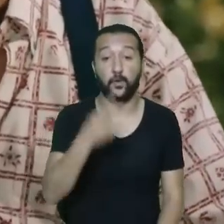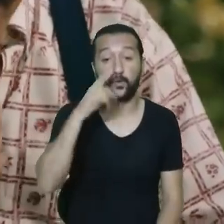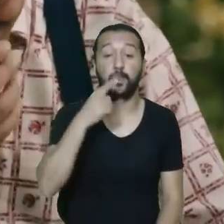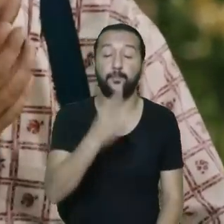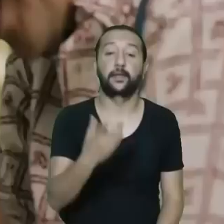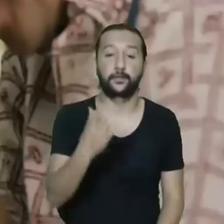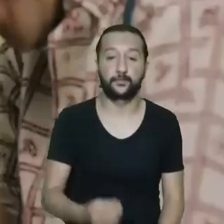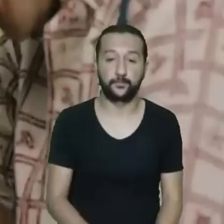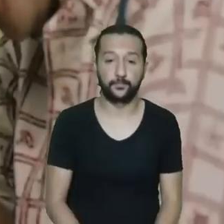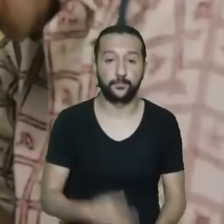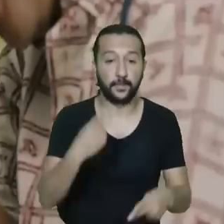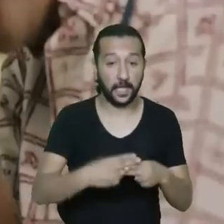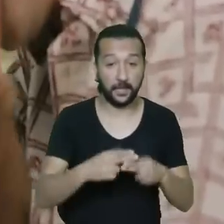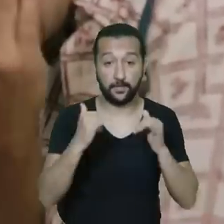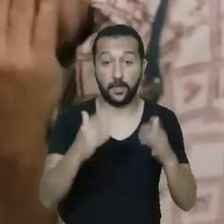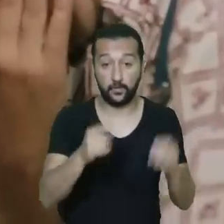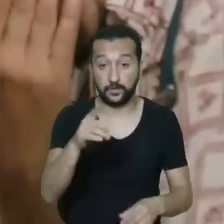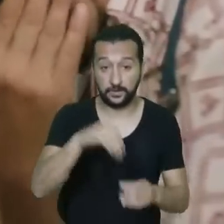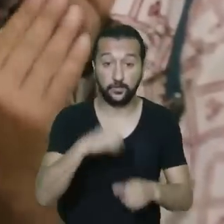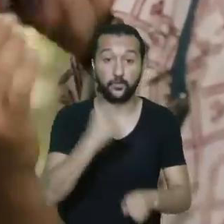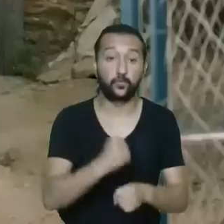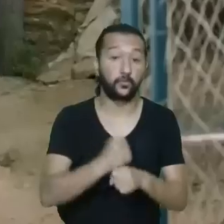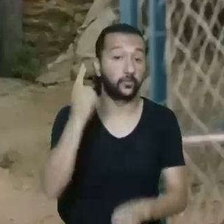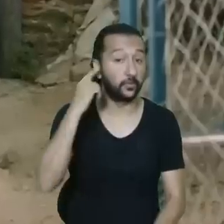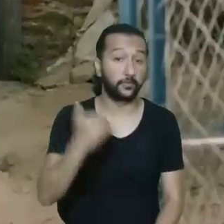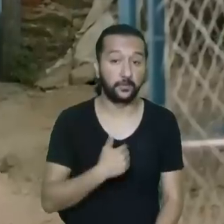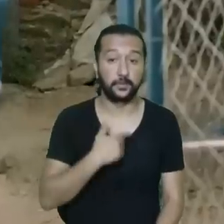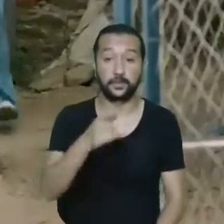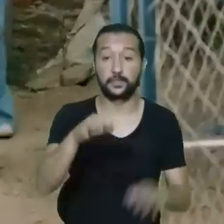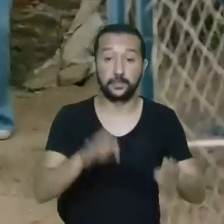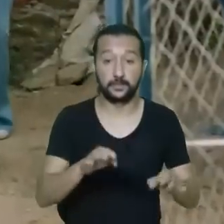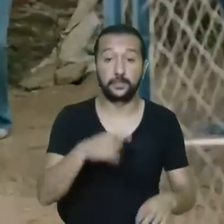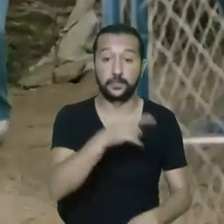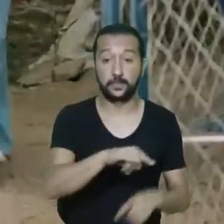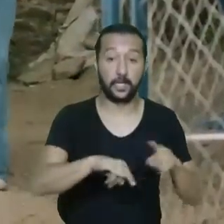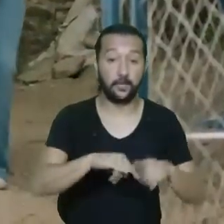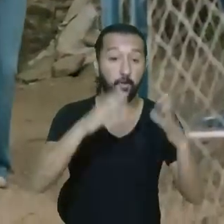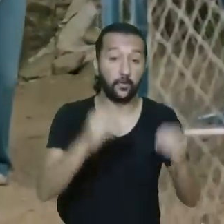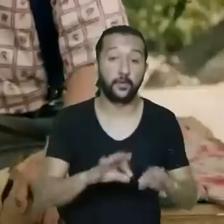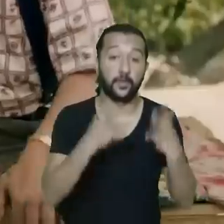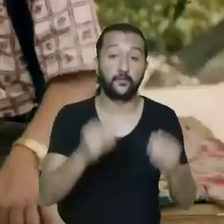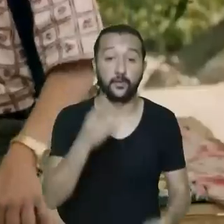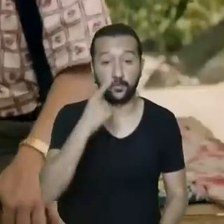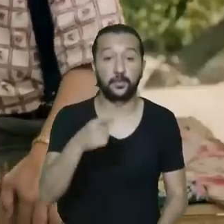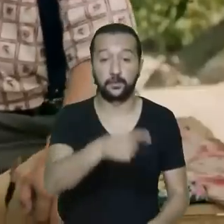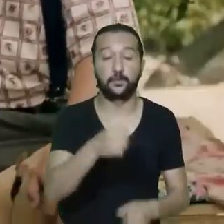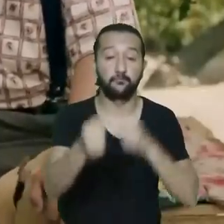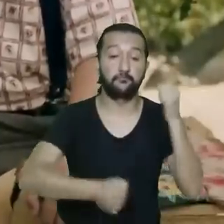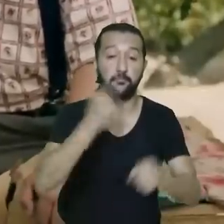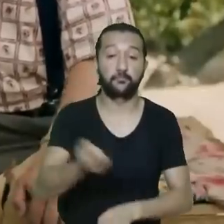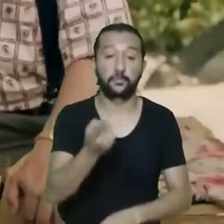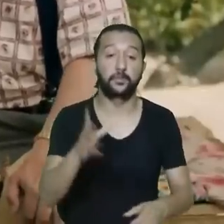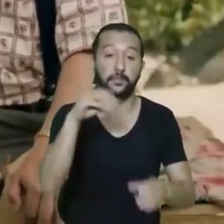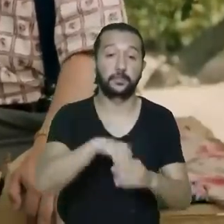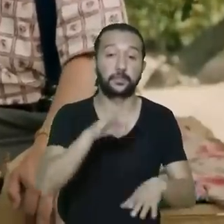derdim. Adaşım olduğun için senden gururlanadım. Şimdi harman oldurma hani var. Açıyor patosun içini, hırp